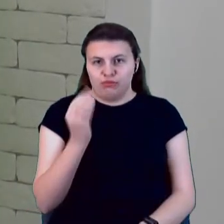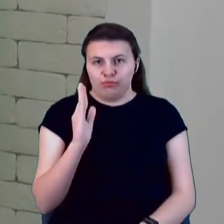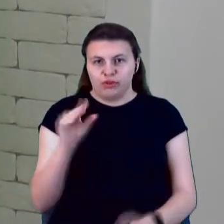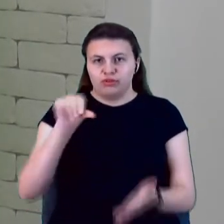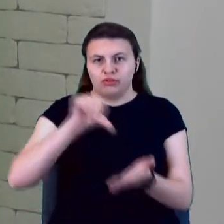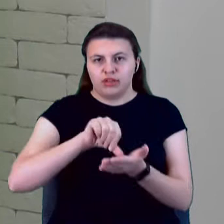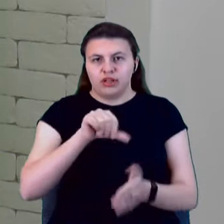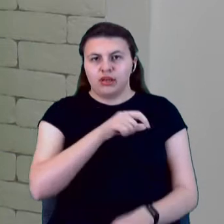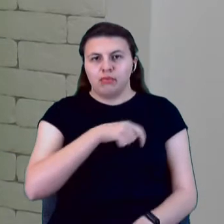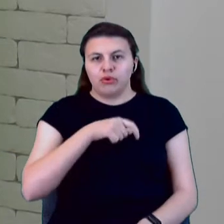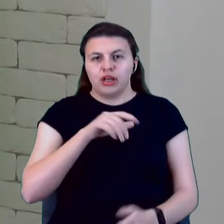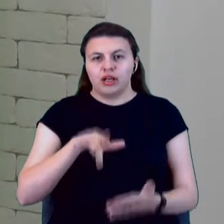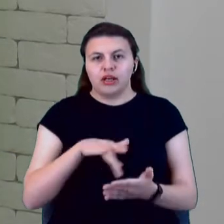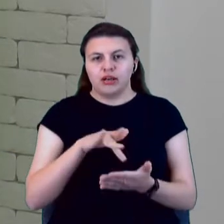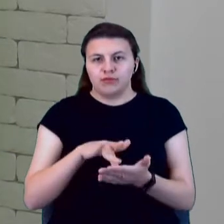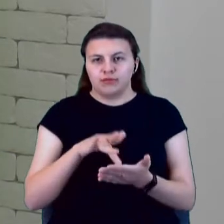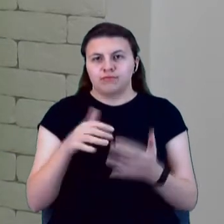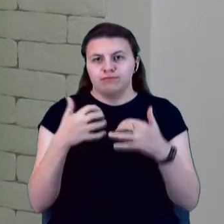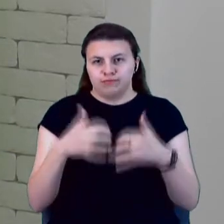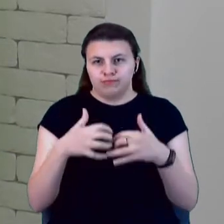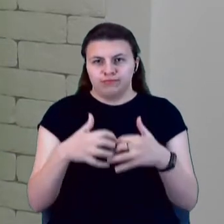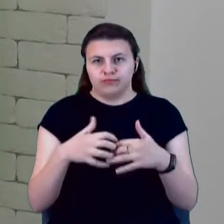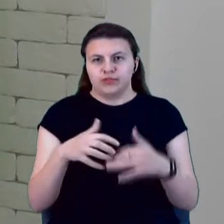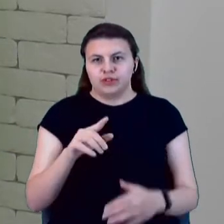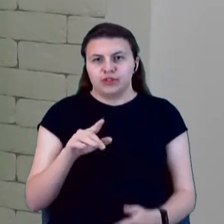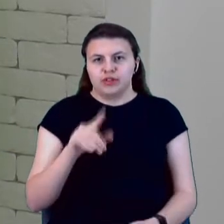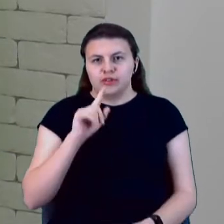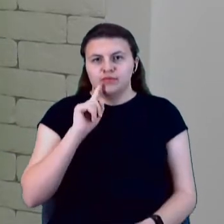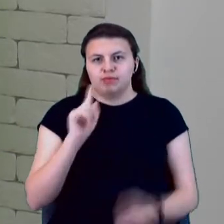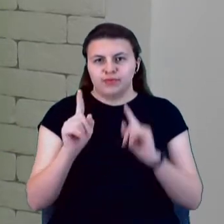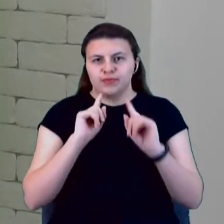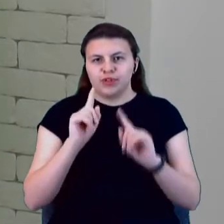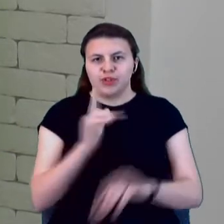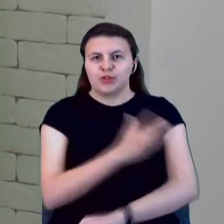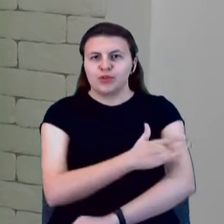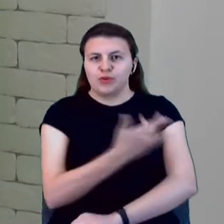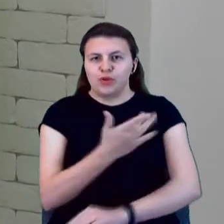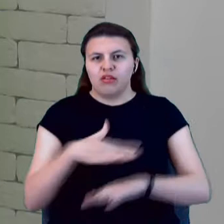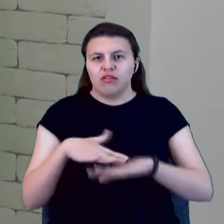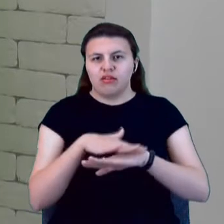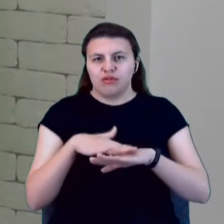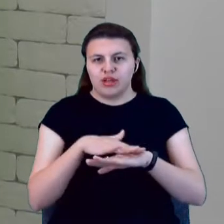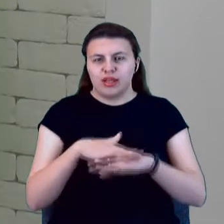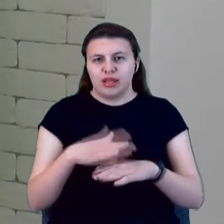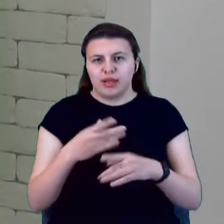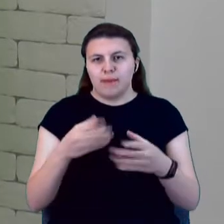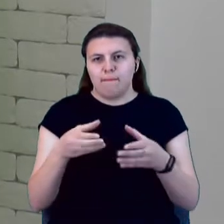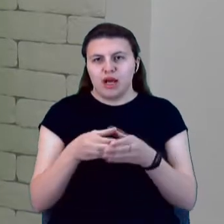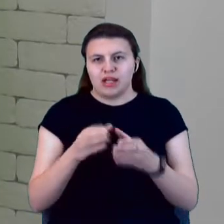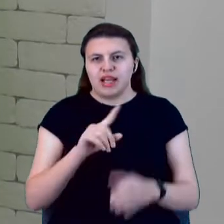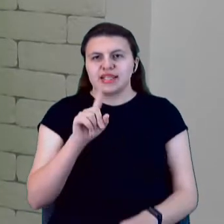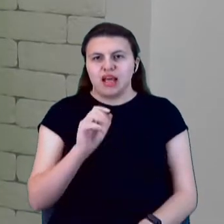Краматорського міської ради. Вони будуть, зокрема, від партії «Слуга народу» і від партії «За майбутнє». Давайте для